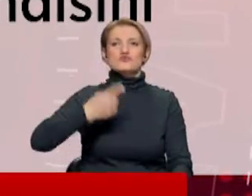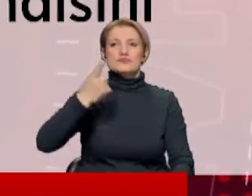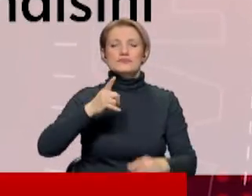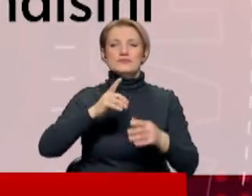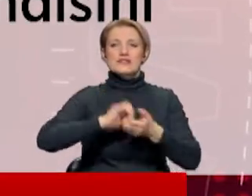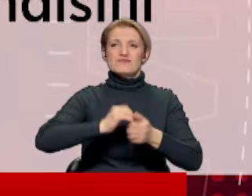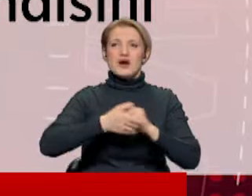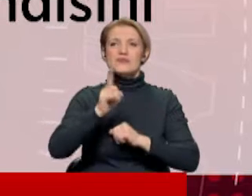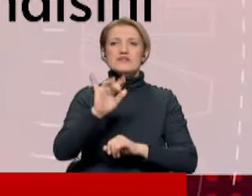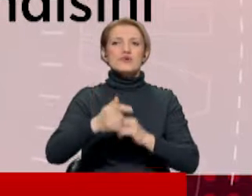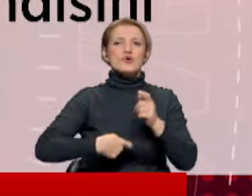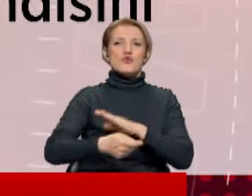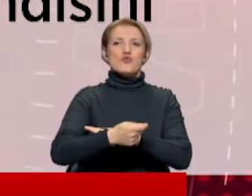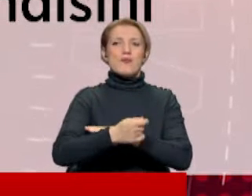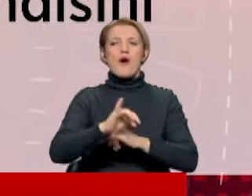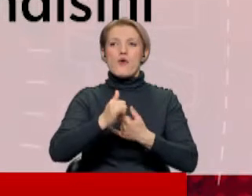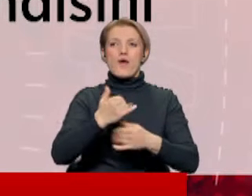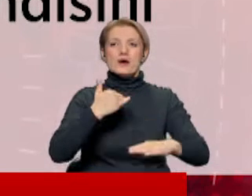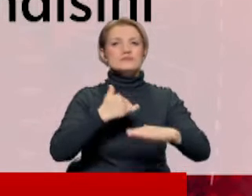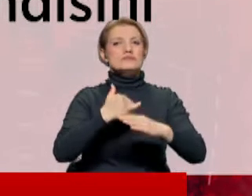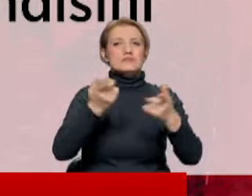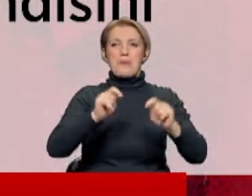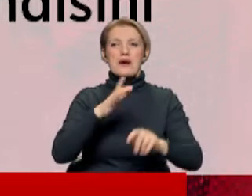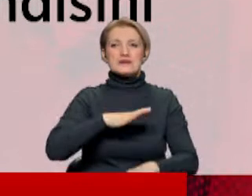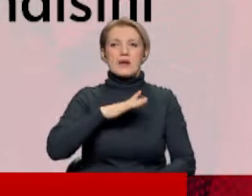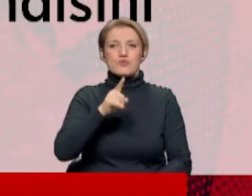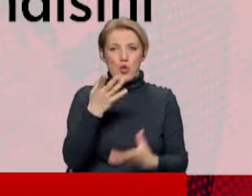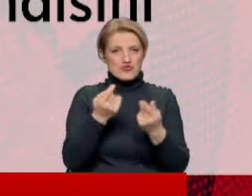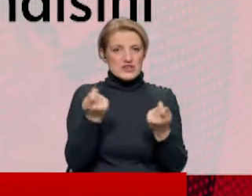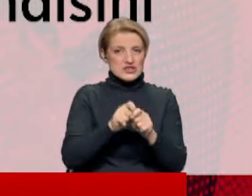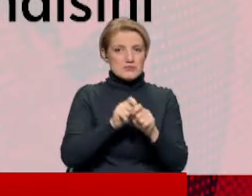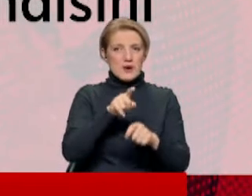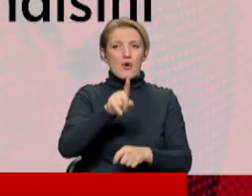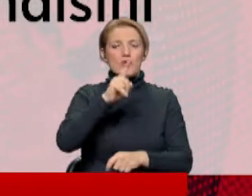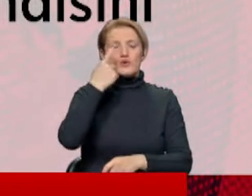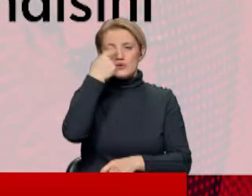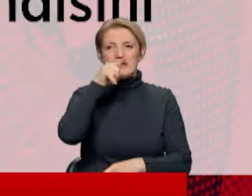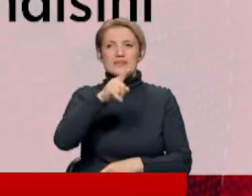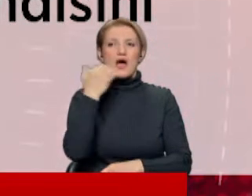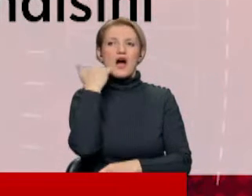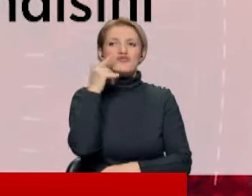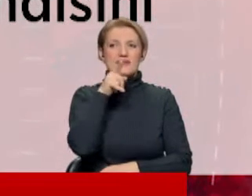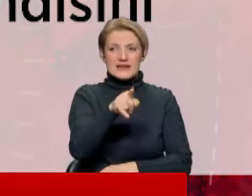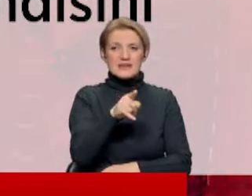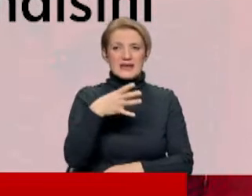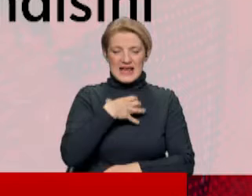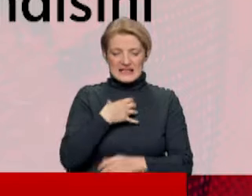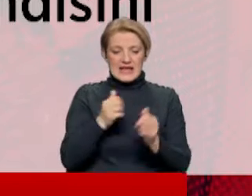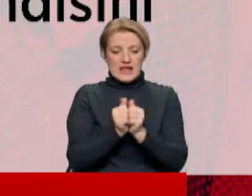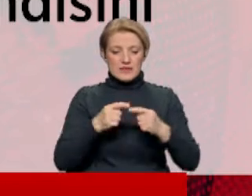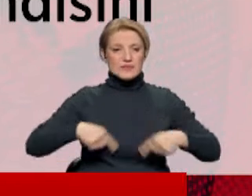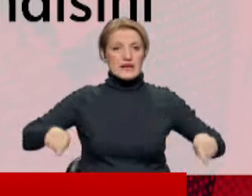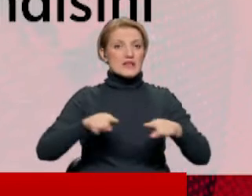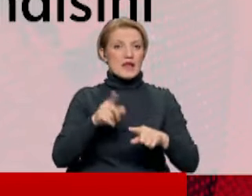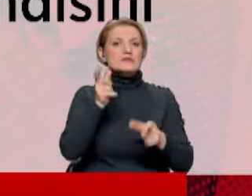adımı nasıl bir kumar oyunuyla özdeş hale getirmek istersin? Bu olacak iş mi? Onun için Sayın Akşener'in kendisini ve yanındakileri